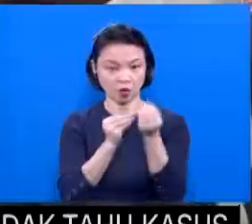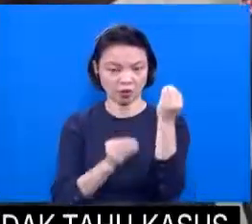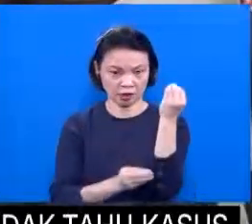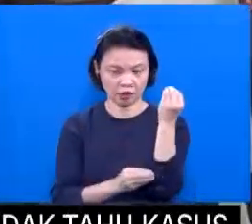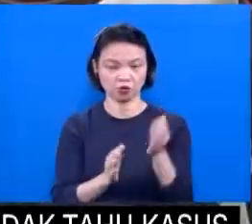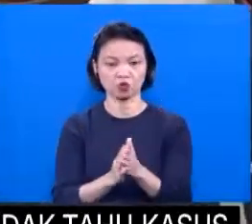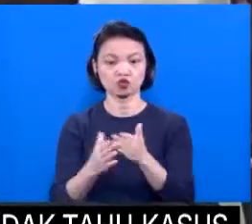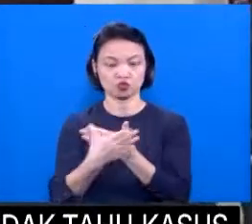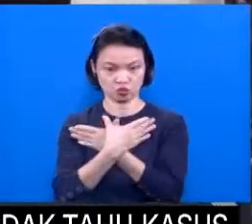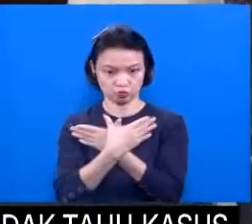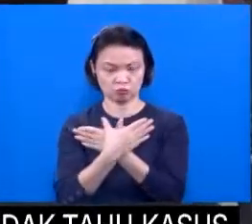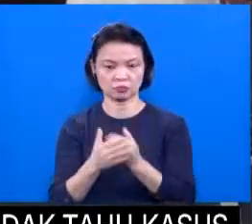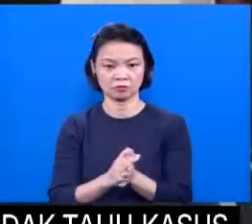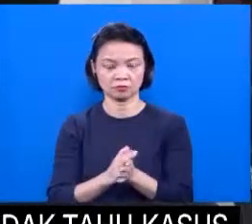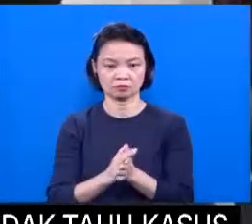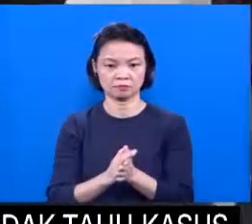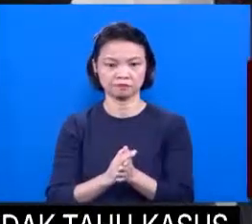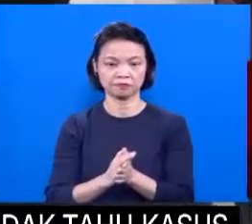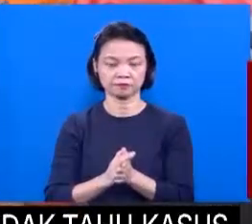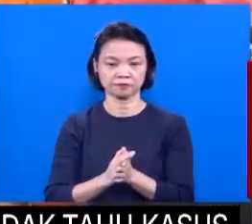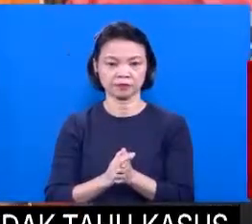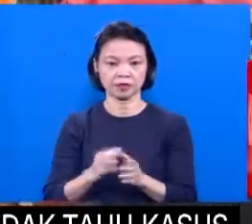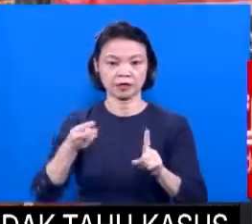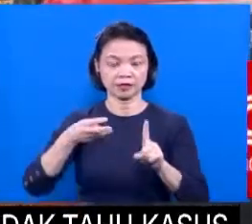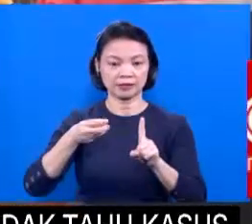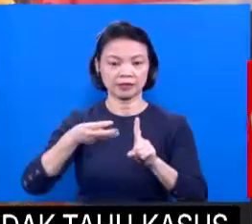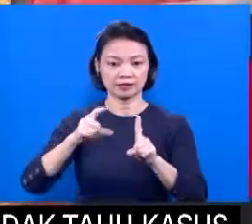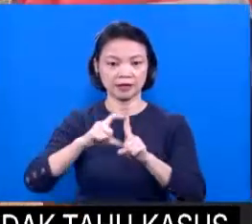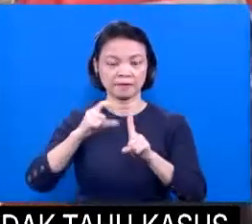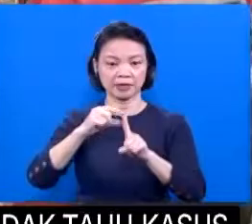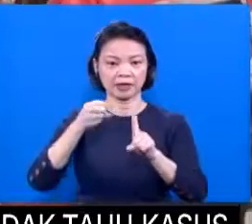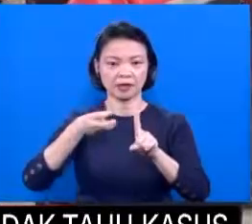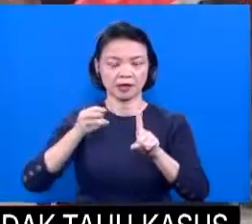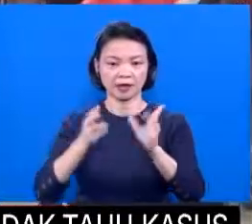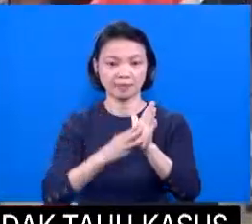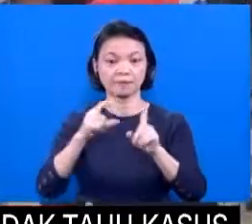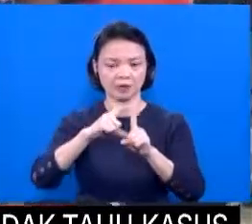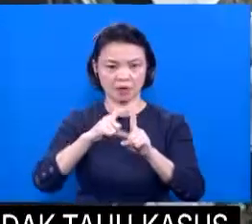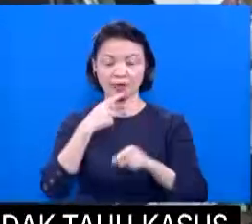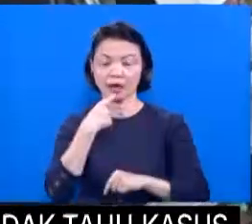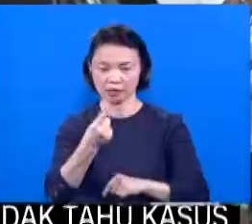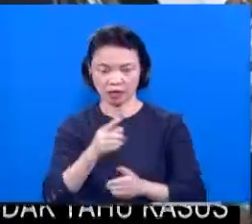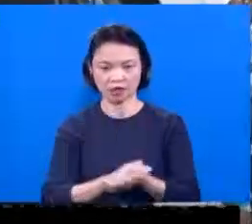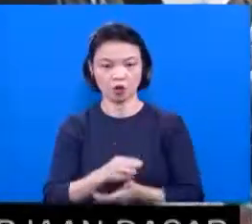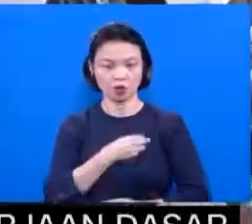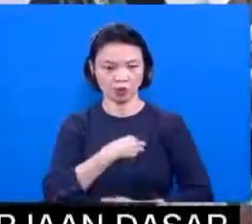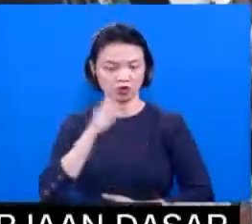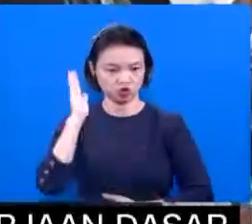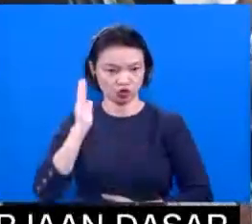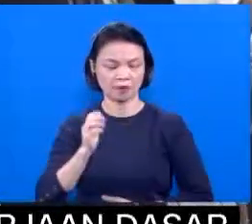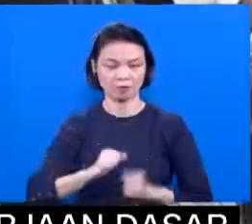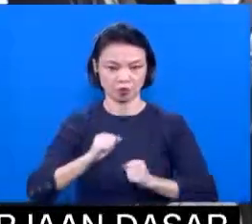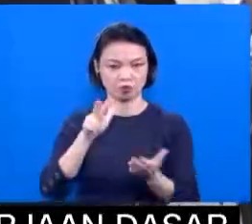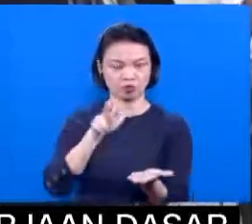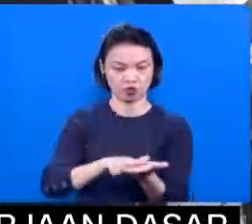LTE Dinas Pemberdayaan Masyarakat dan desa atau dpmpt Muhammad Ramli mengatakan Bupati sudah melaksanakan